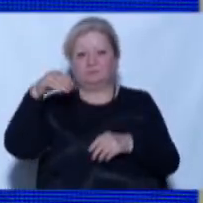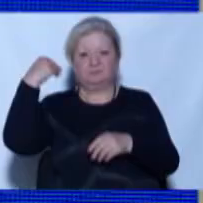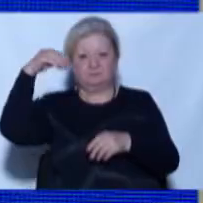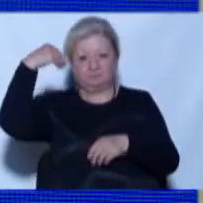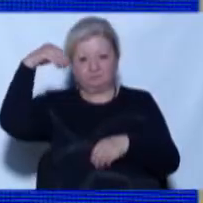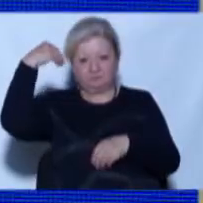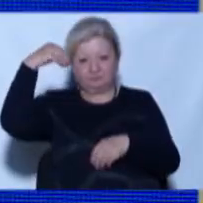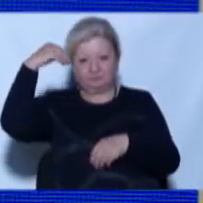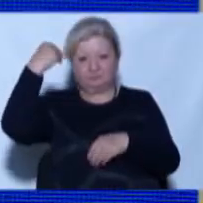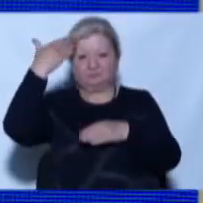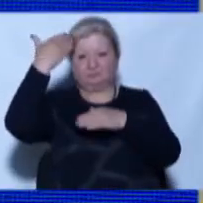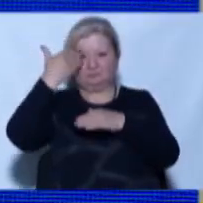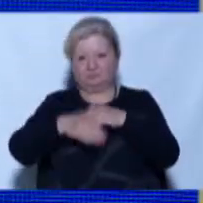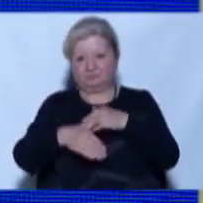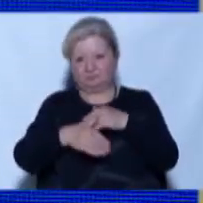განიხილეთ.